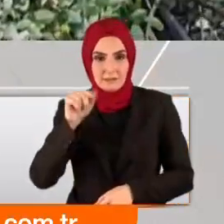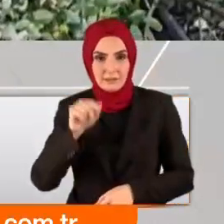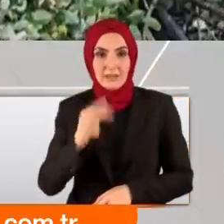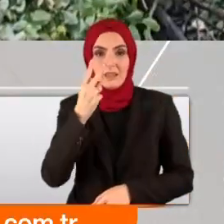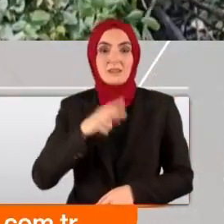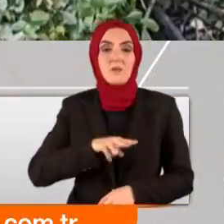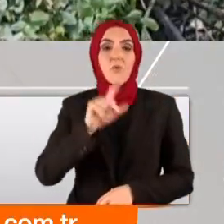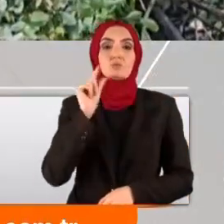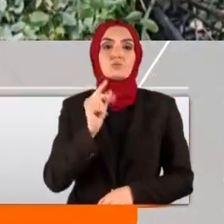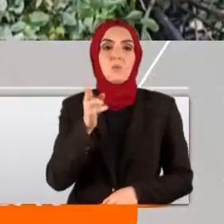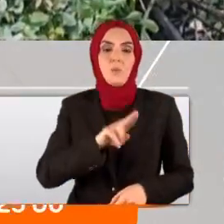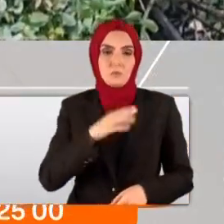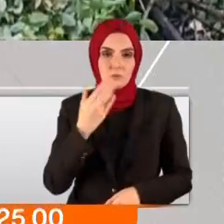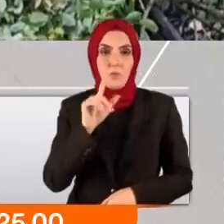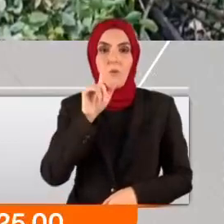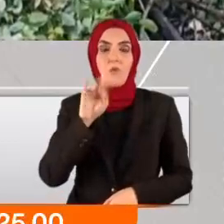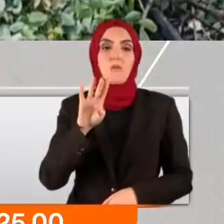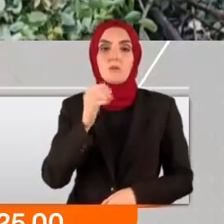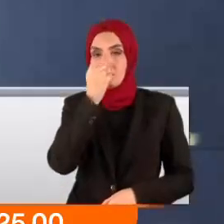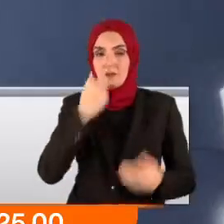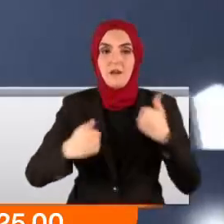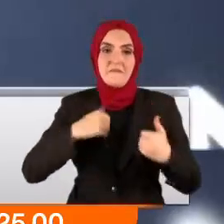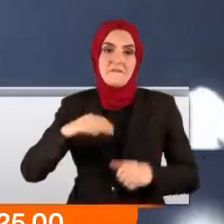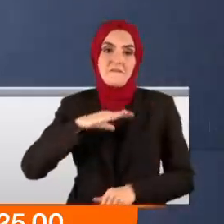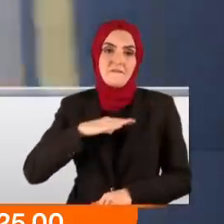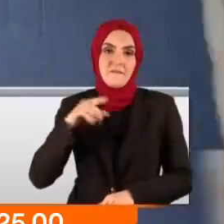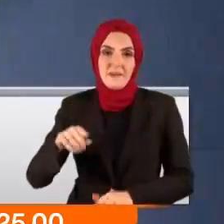yerden kurtarılmayı bekleyenler tek tek otobüsten çıkarıldı.